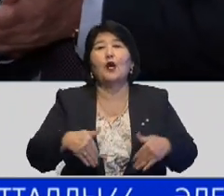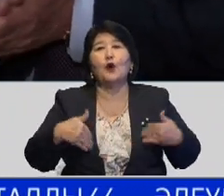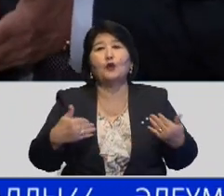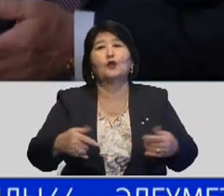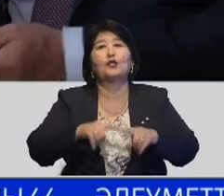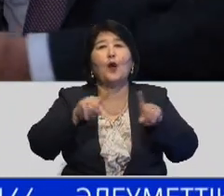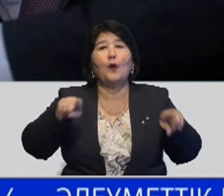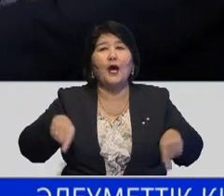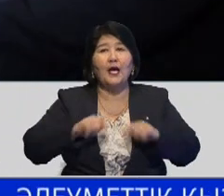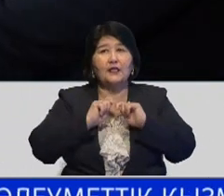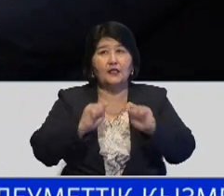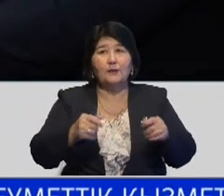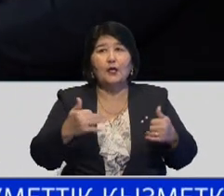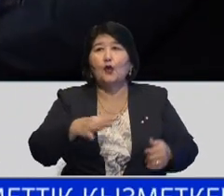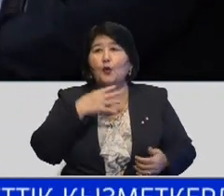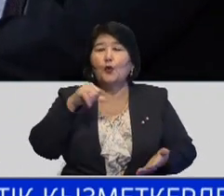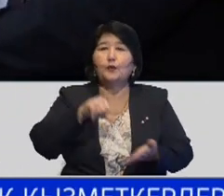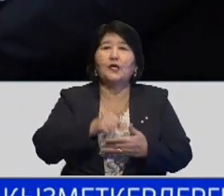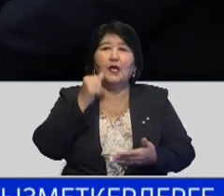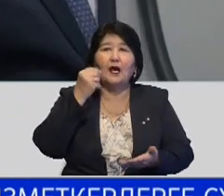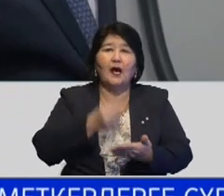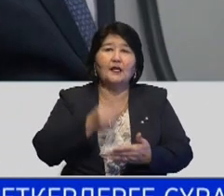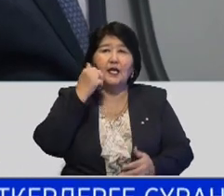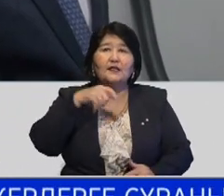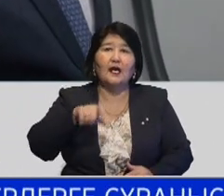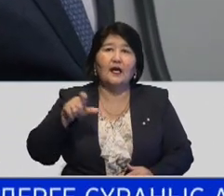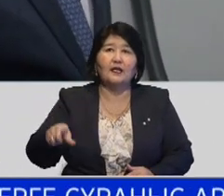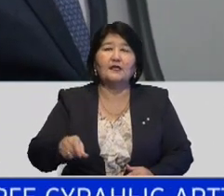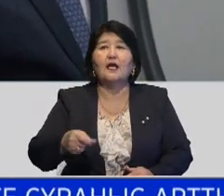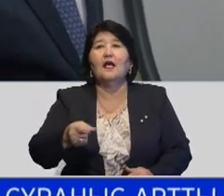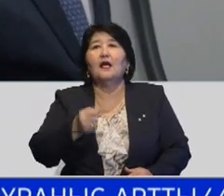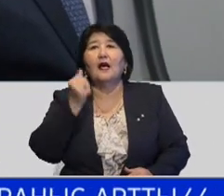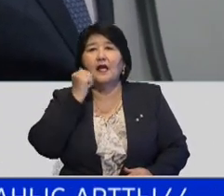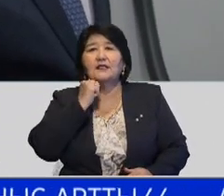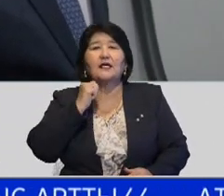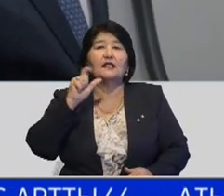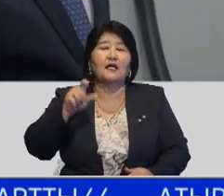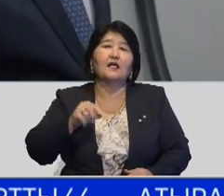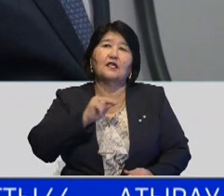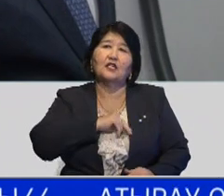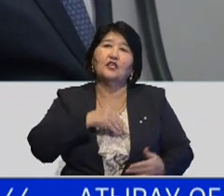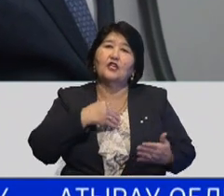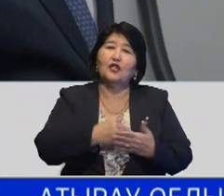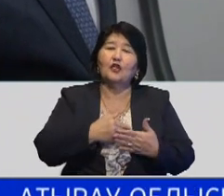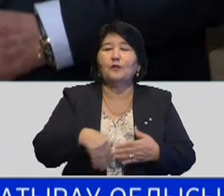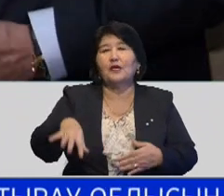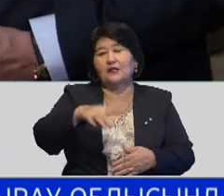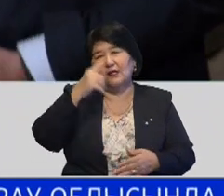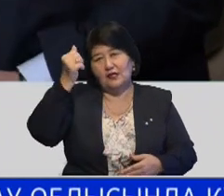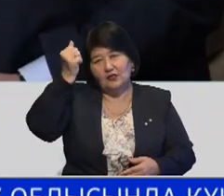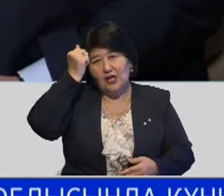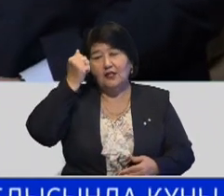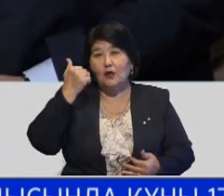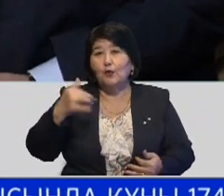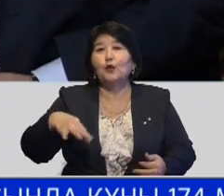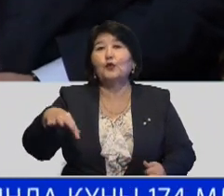xatın tabıstat. Ya, köpti görgen ardaqtı ardagerlerden, kazınalı karyalardan eren enbekleri el jadında. Bugün